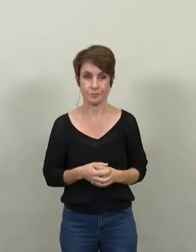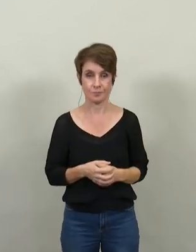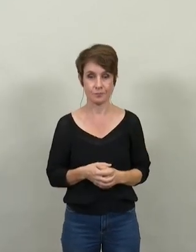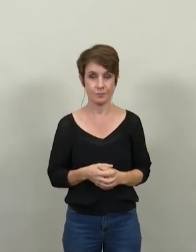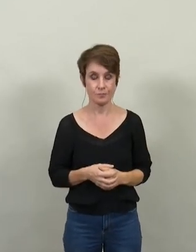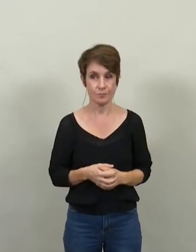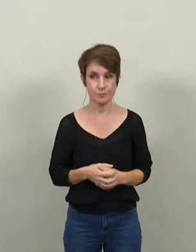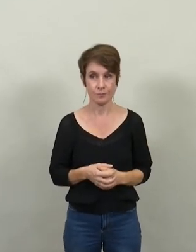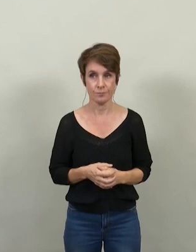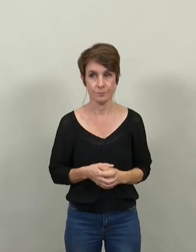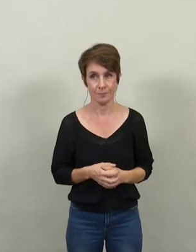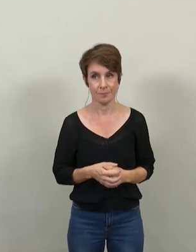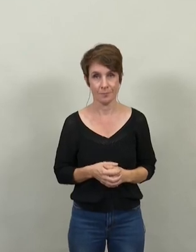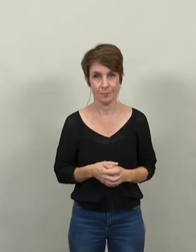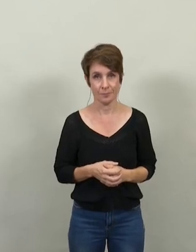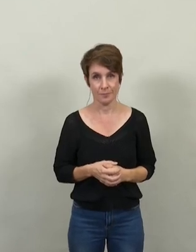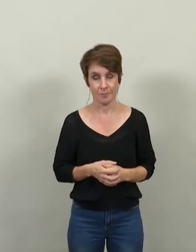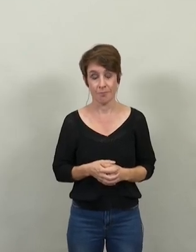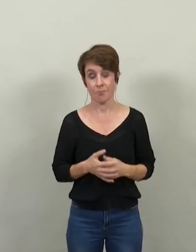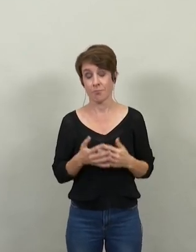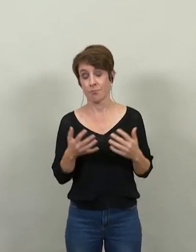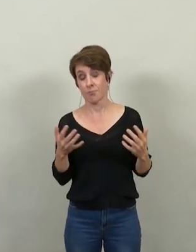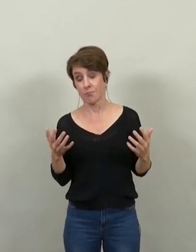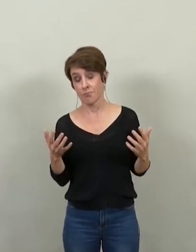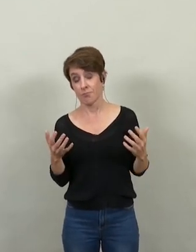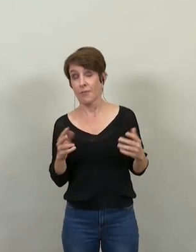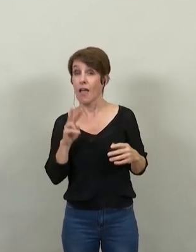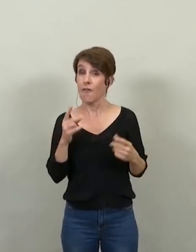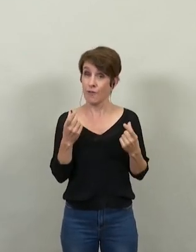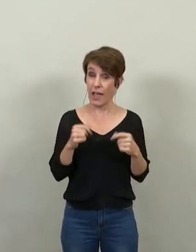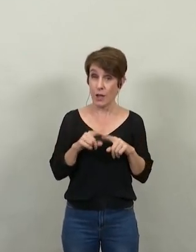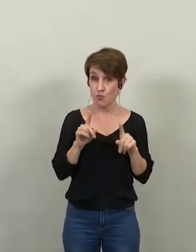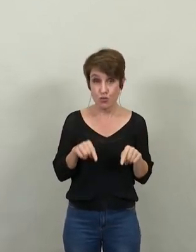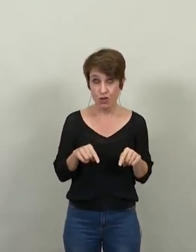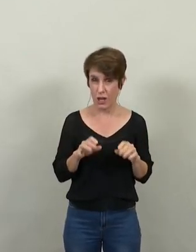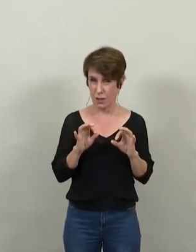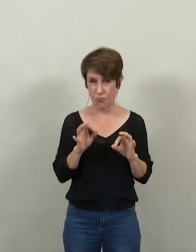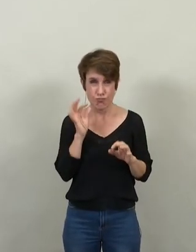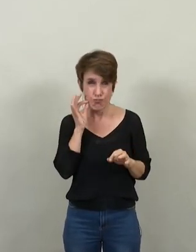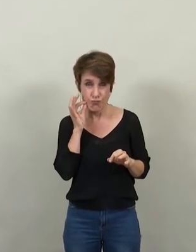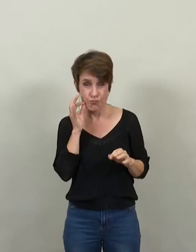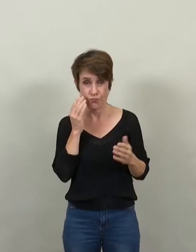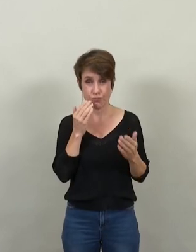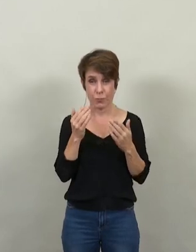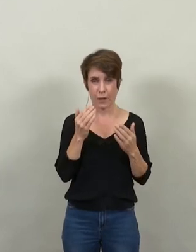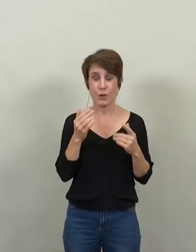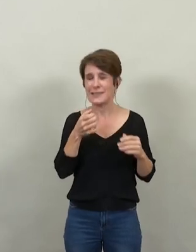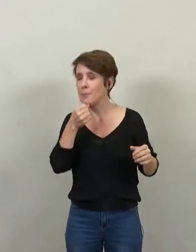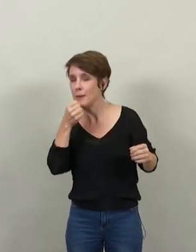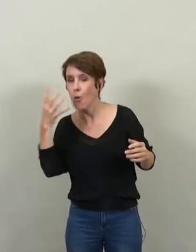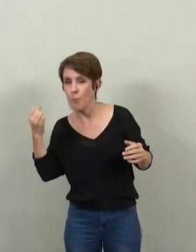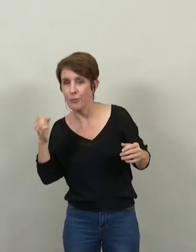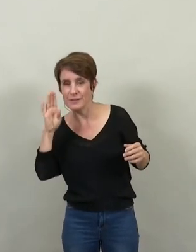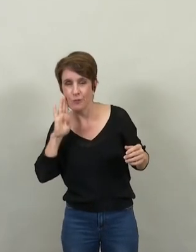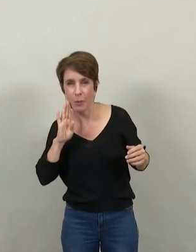monsieur en réalité le budget il est modeste par rapport au projet fédérateur positif éindre micros